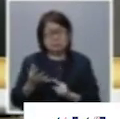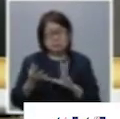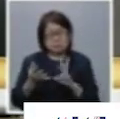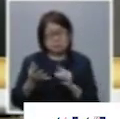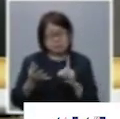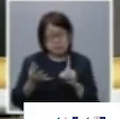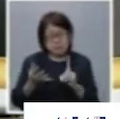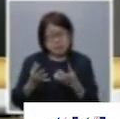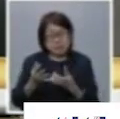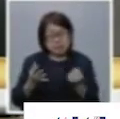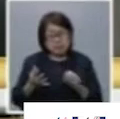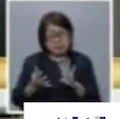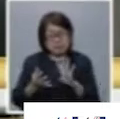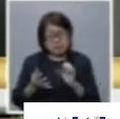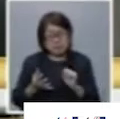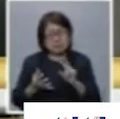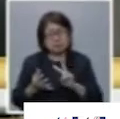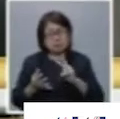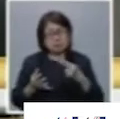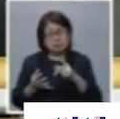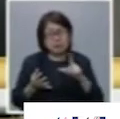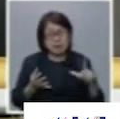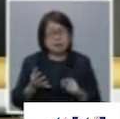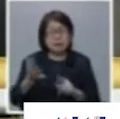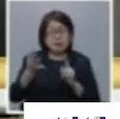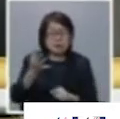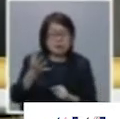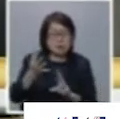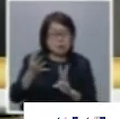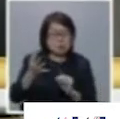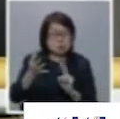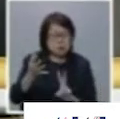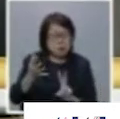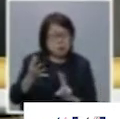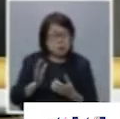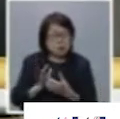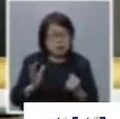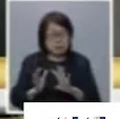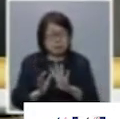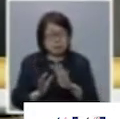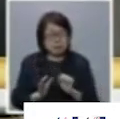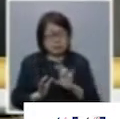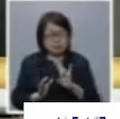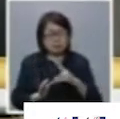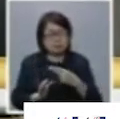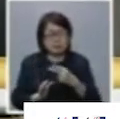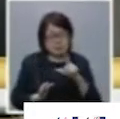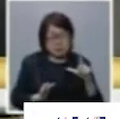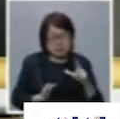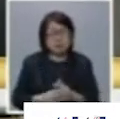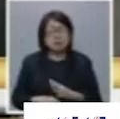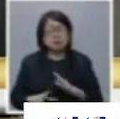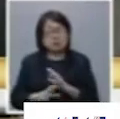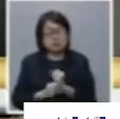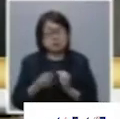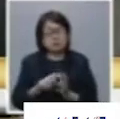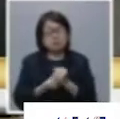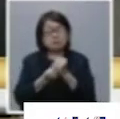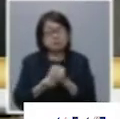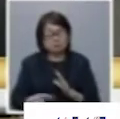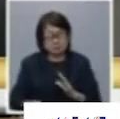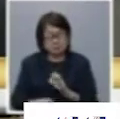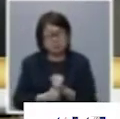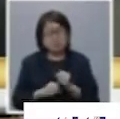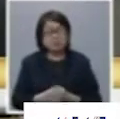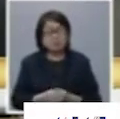2561 420,000 ล้านบาท2562 470,000 ล้านบาทสรุปแล้วที่ท่าน